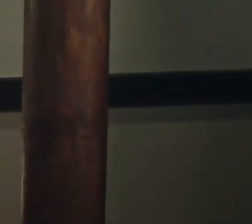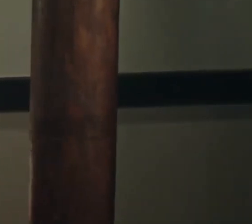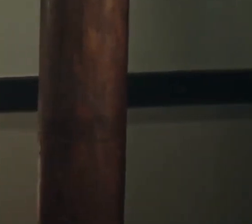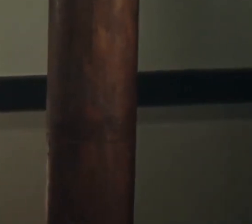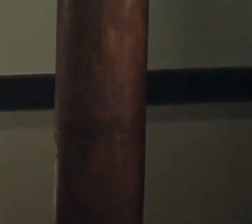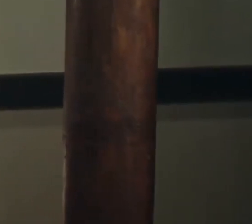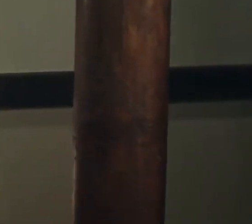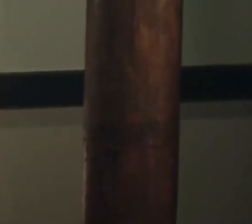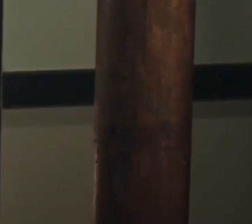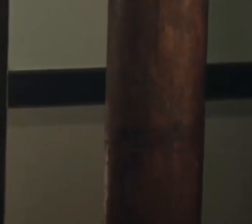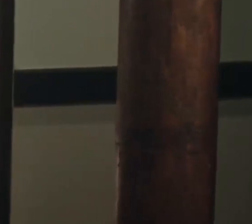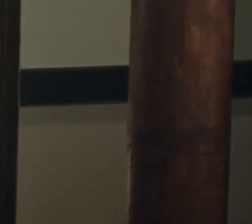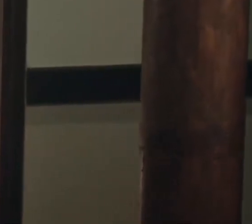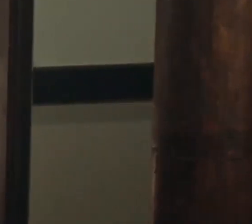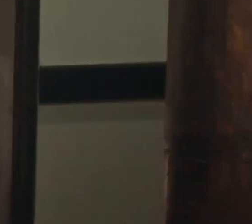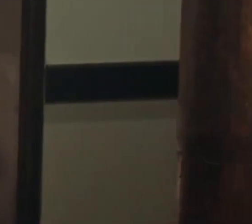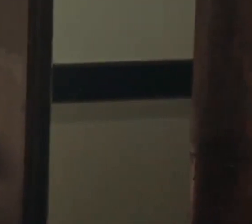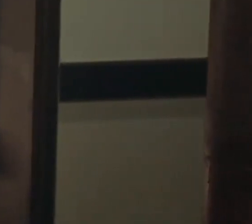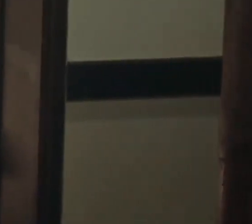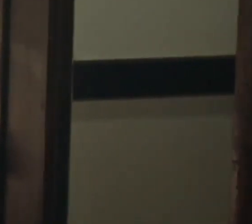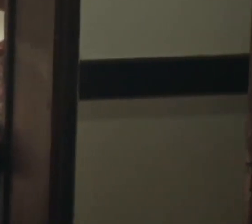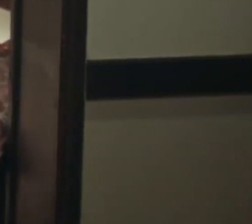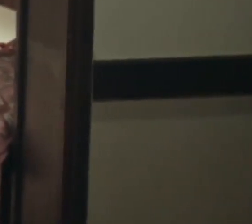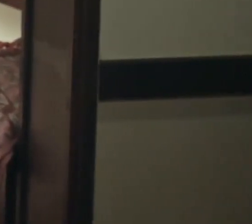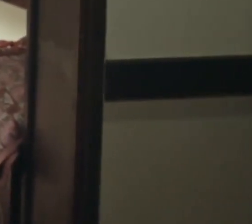Semiha kederli gözlerle arkalarından bakıyor.